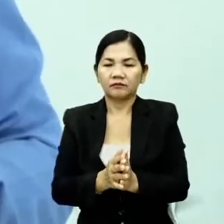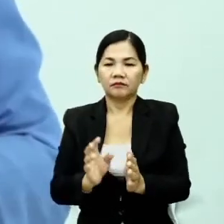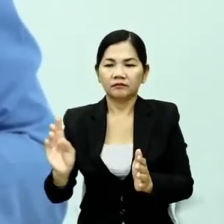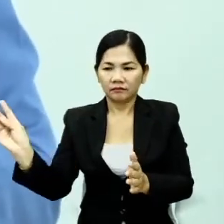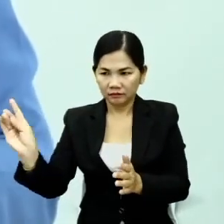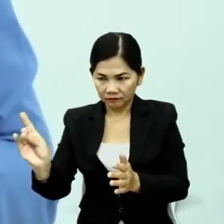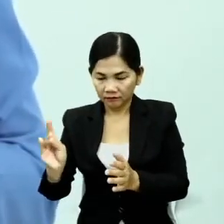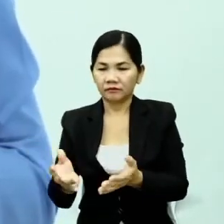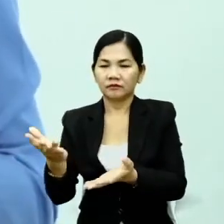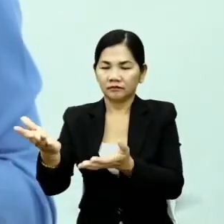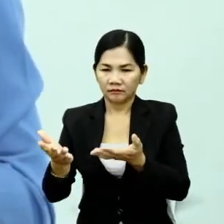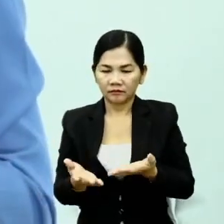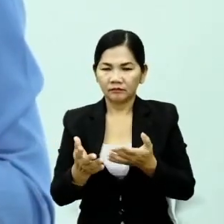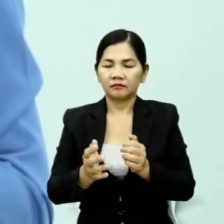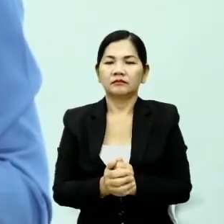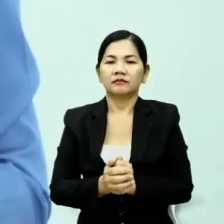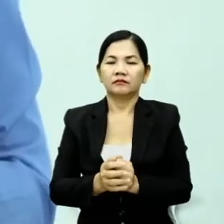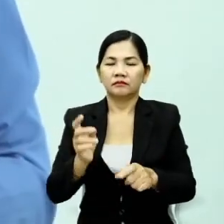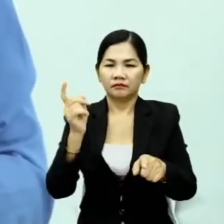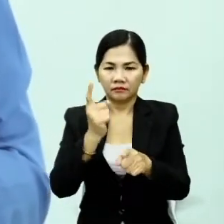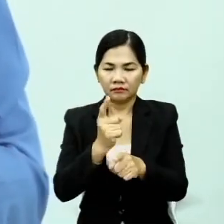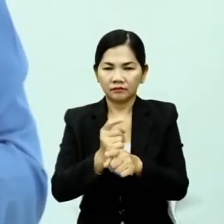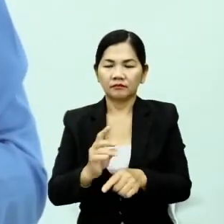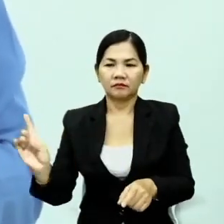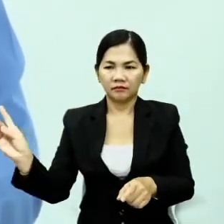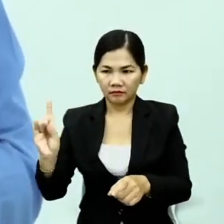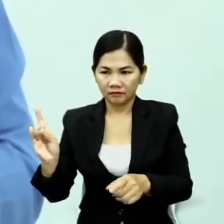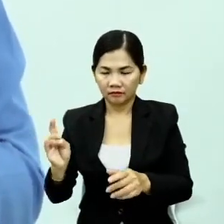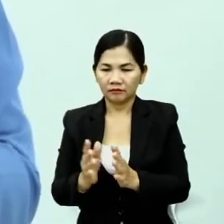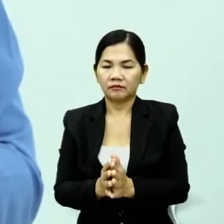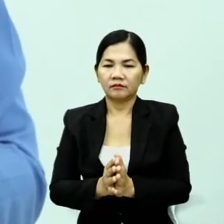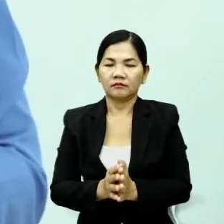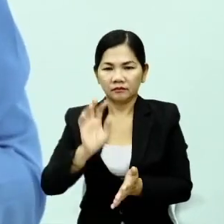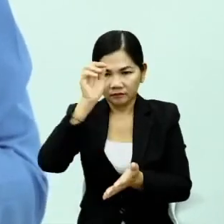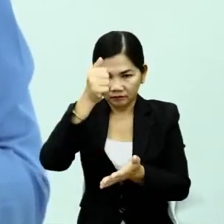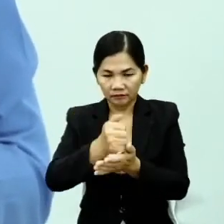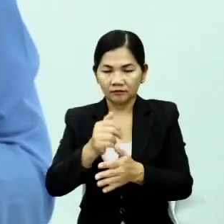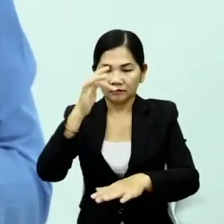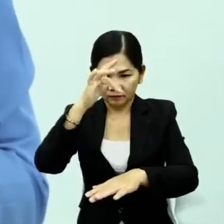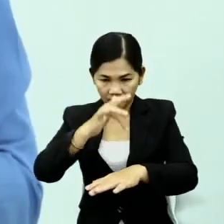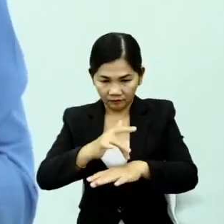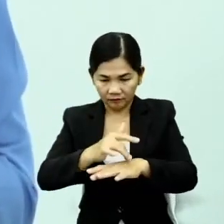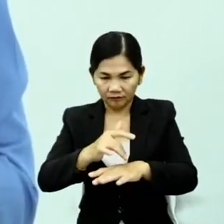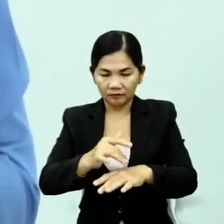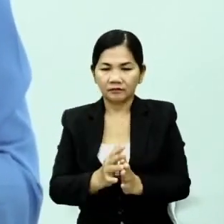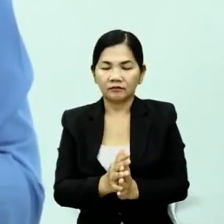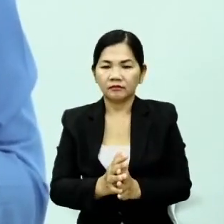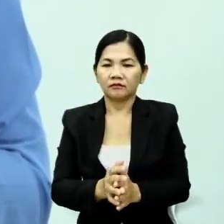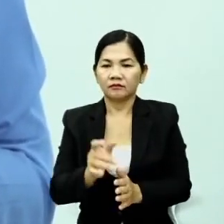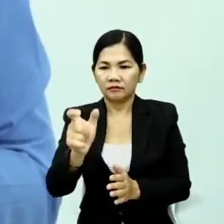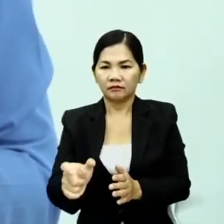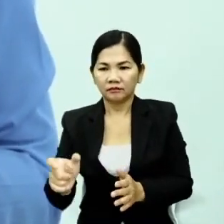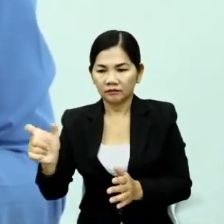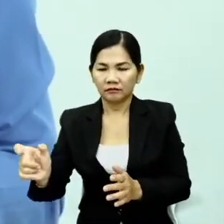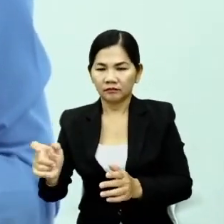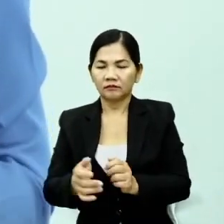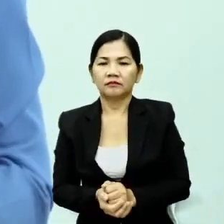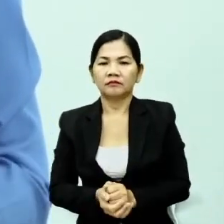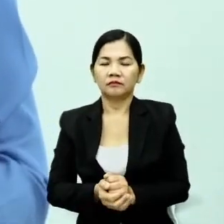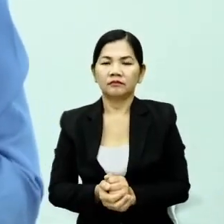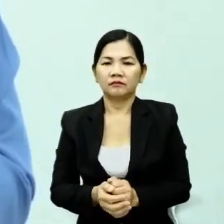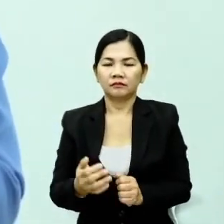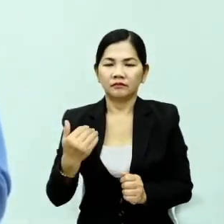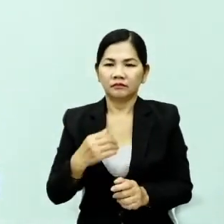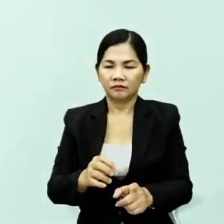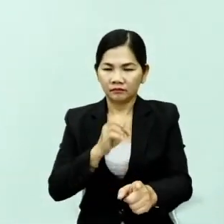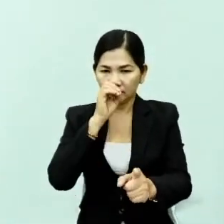ạc nú cha pha đo lòi bà nụ dưỡng cha ta sát tặng ạc ní cha miên pha bà bò ở vầy khá đó mà nụ chàng chân